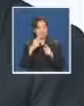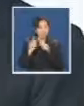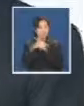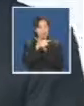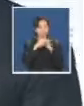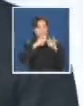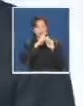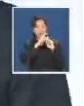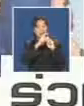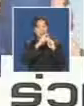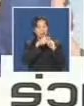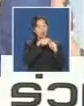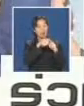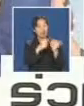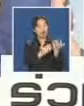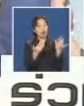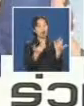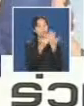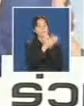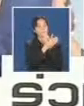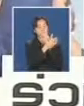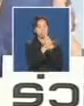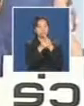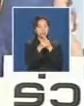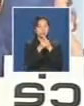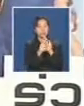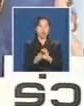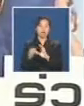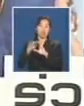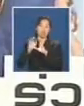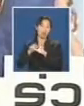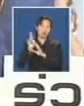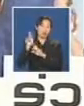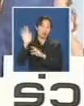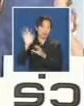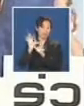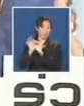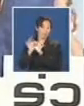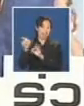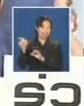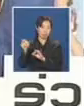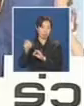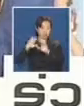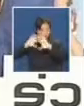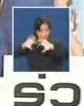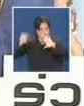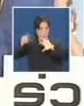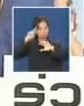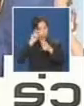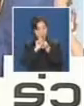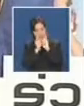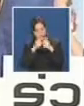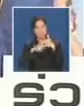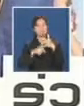ซึ่งทำให้คนที่เคยเป็นหนี้นอกระบบได้ลดภาระต่างๆมากมายแล้วขณะเดียวกันก็ปรานเป็นลูกค้าที่ดีของสถาบันการเงินเหล่านี้